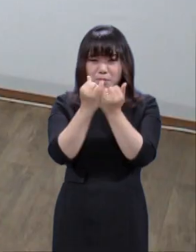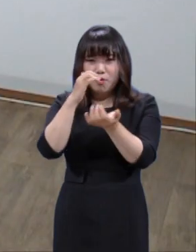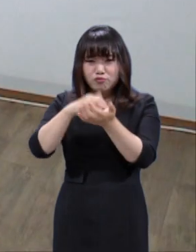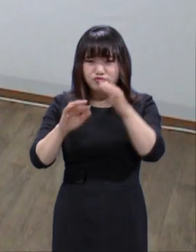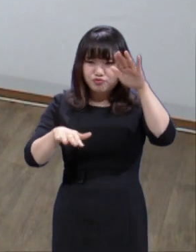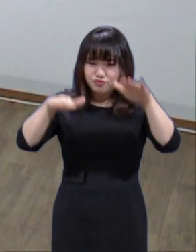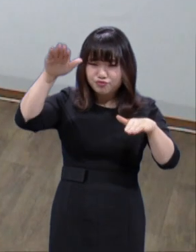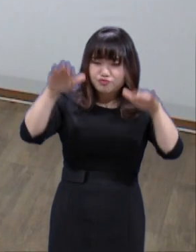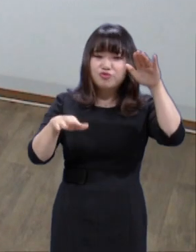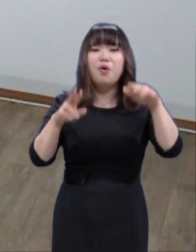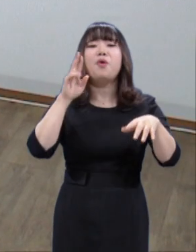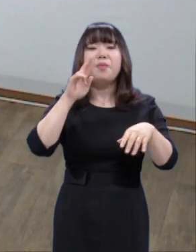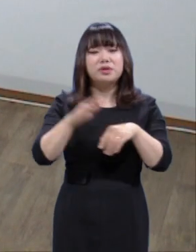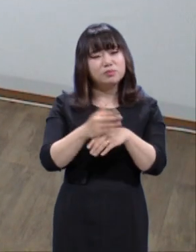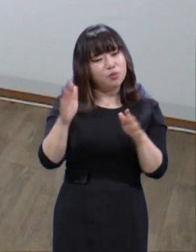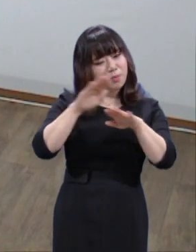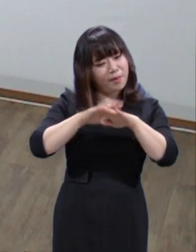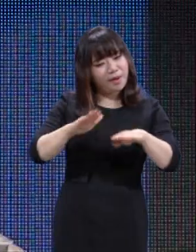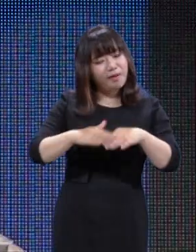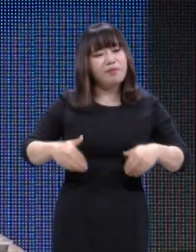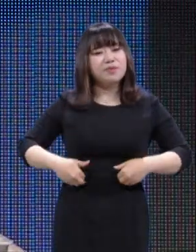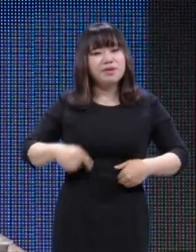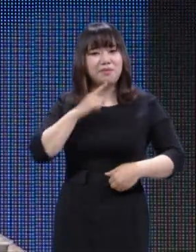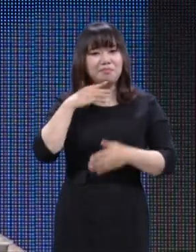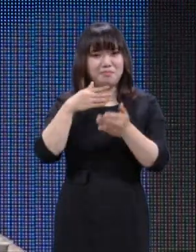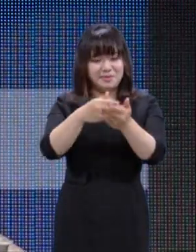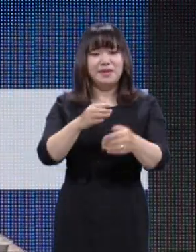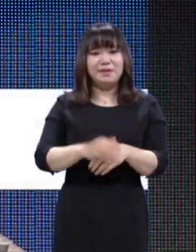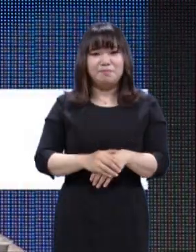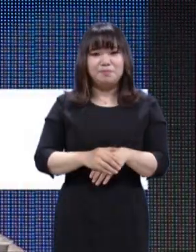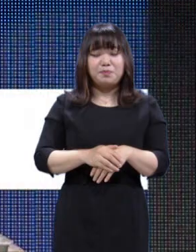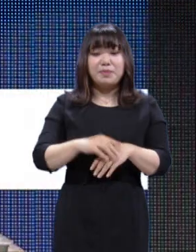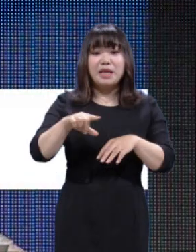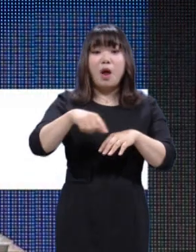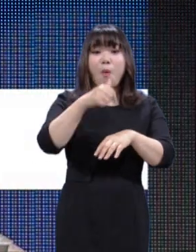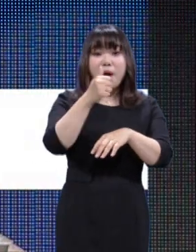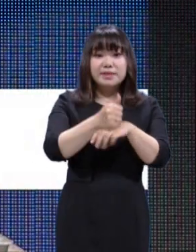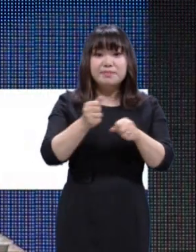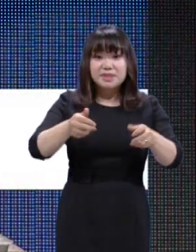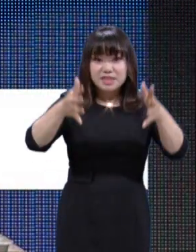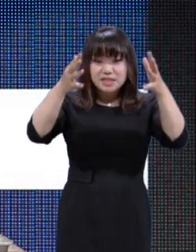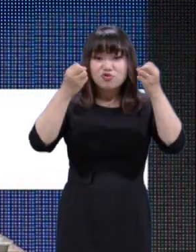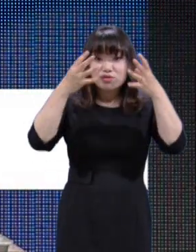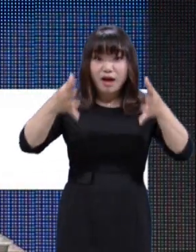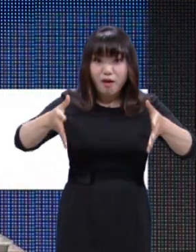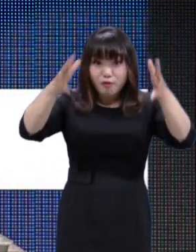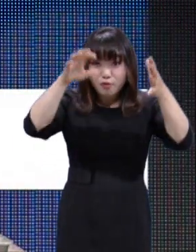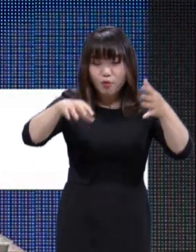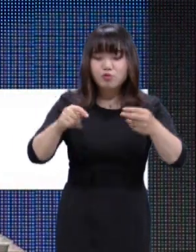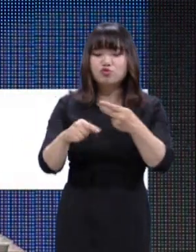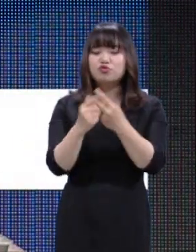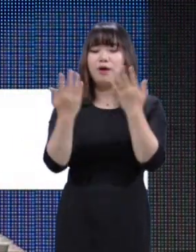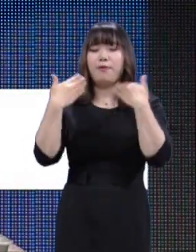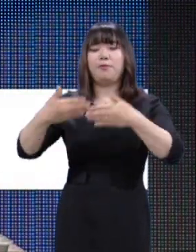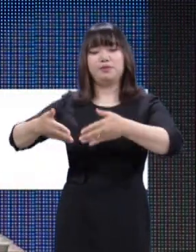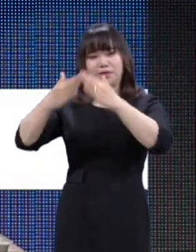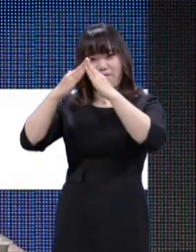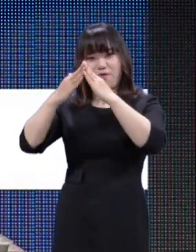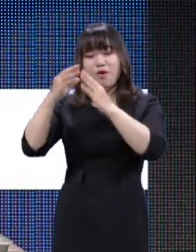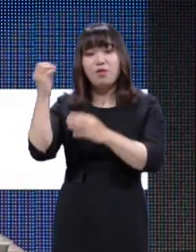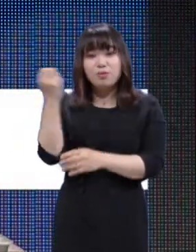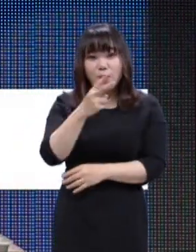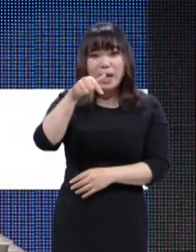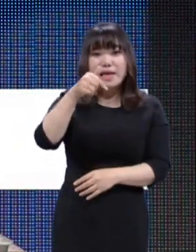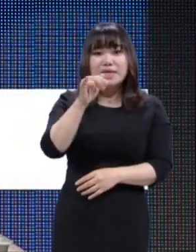성비를 개선하겠다고 밝혔습니다. 왕십리 뉴타운에 중학교를 설립한다. 그리고